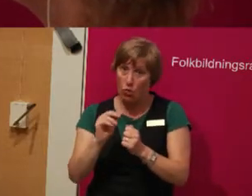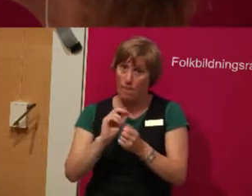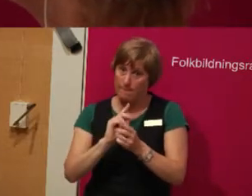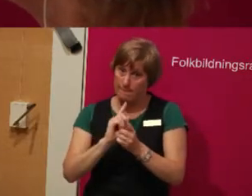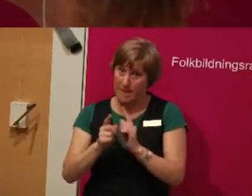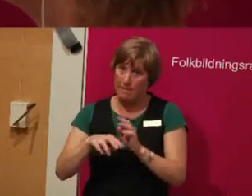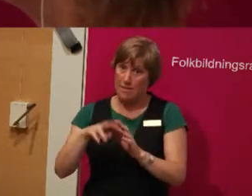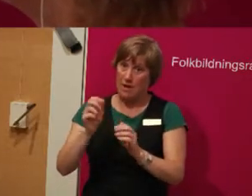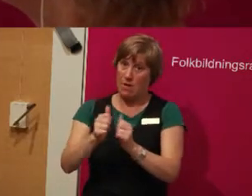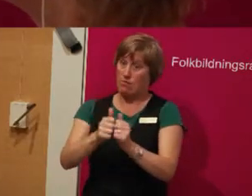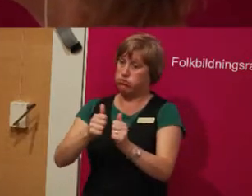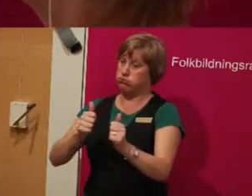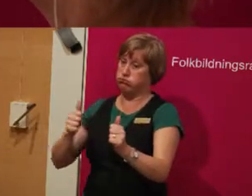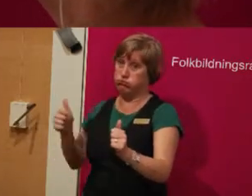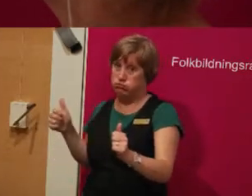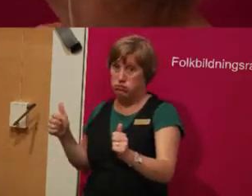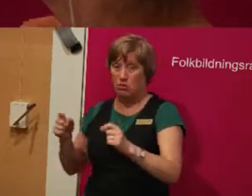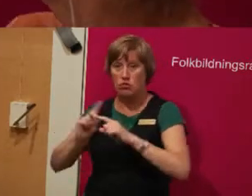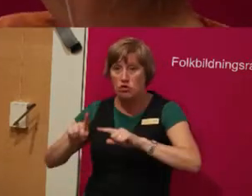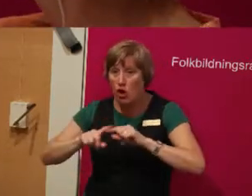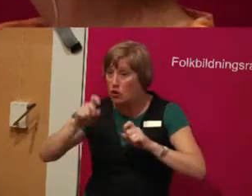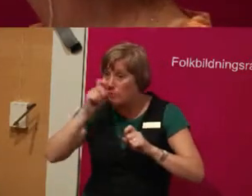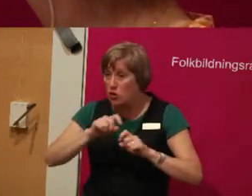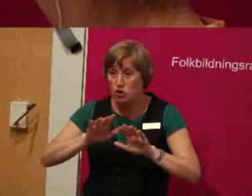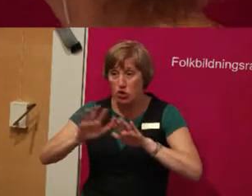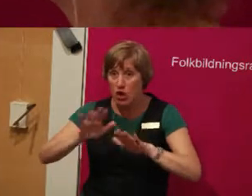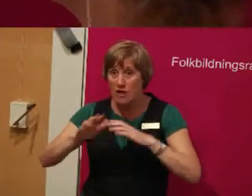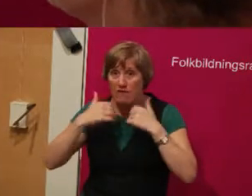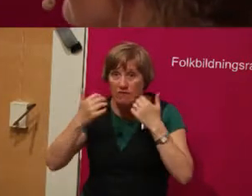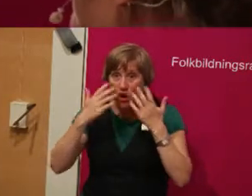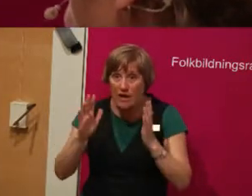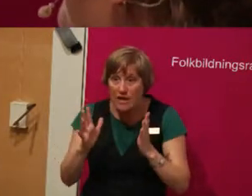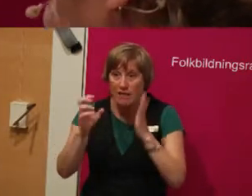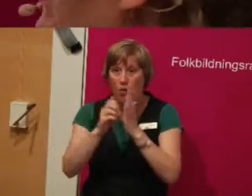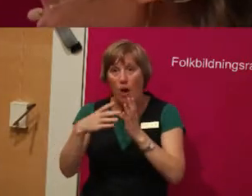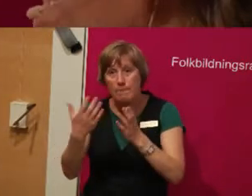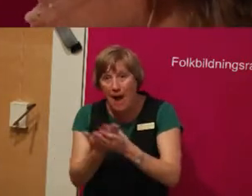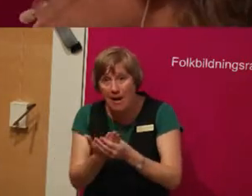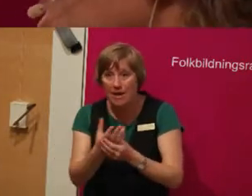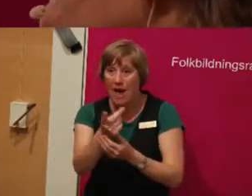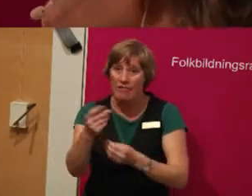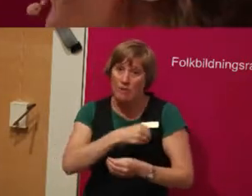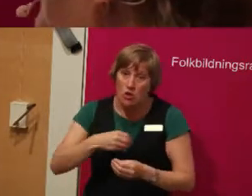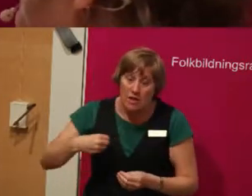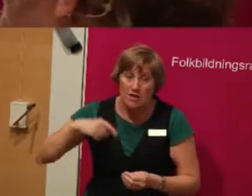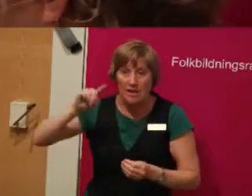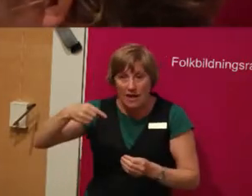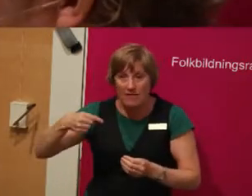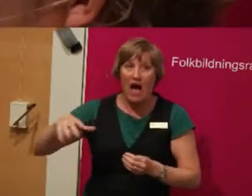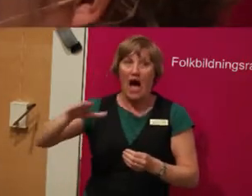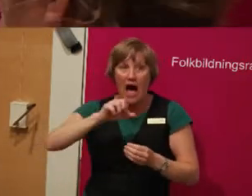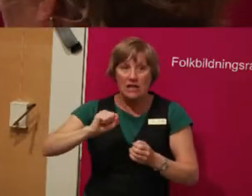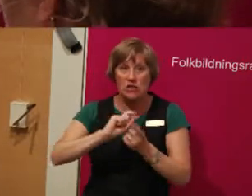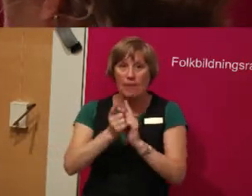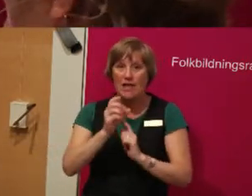både myndigheter och banker och vad det nu är kräver av oss att vi ska vara online. Men mötet mellan människor som